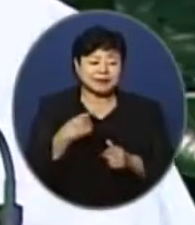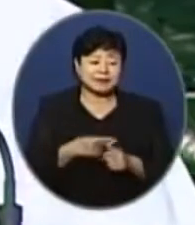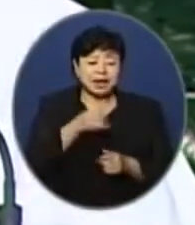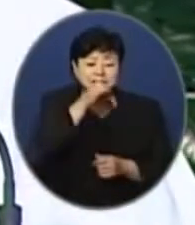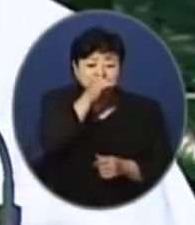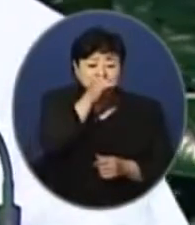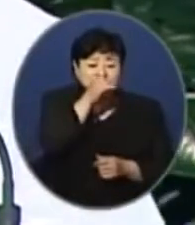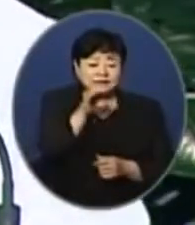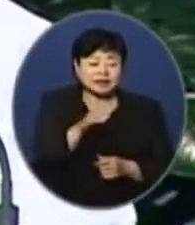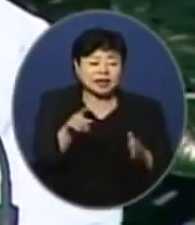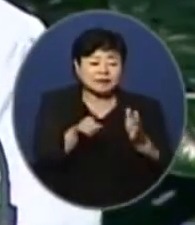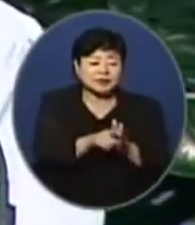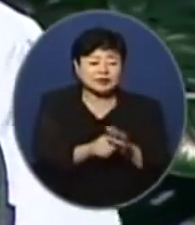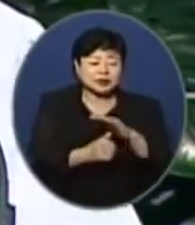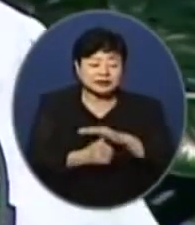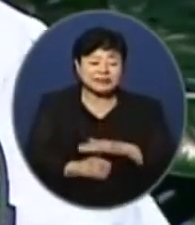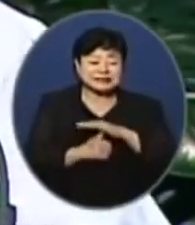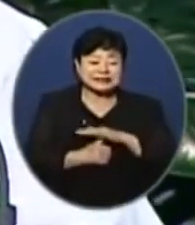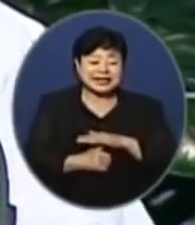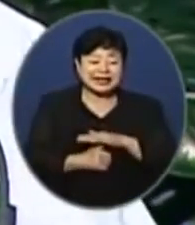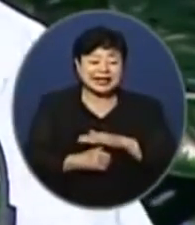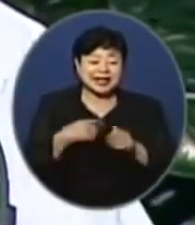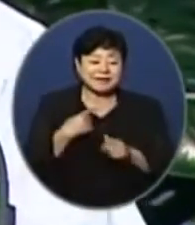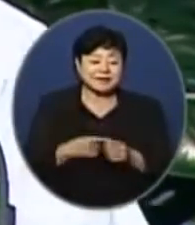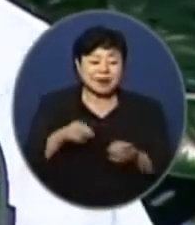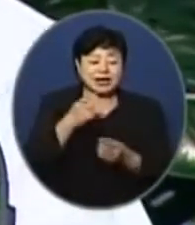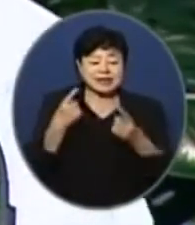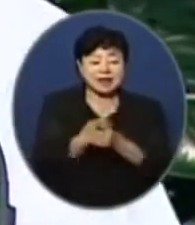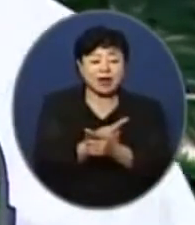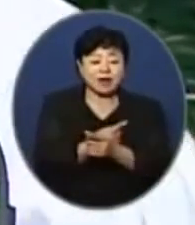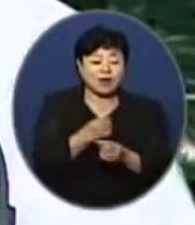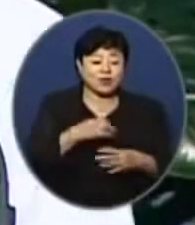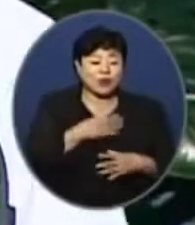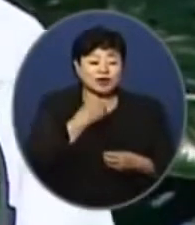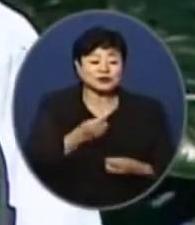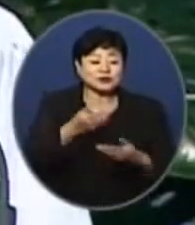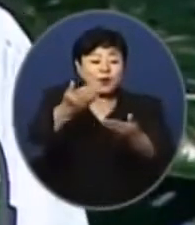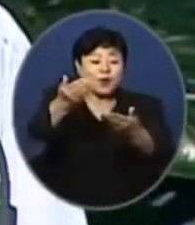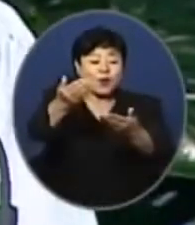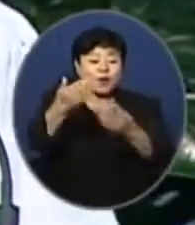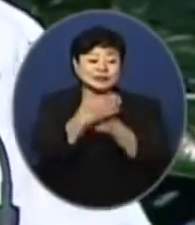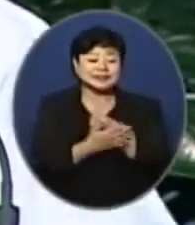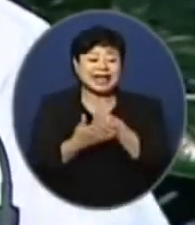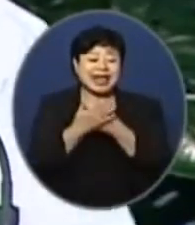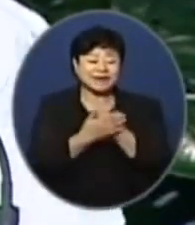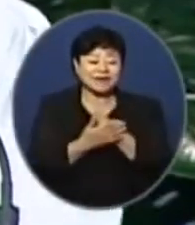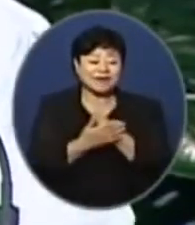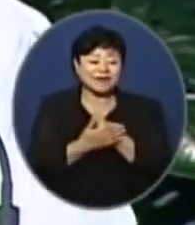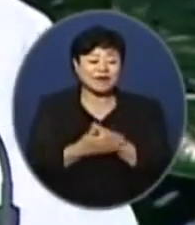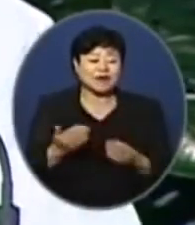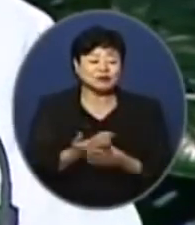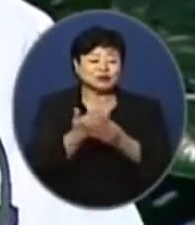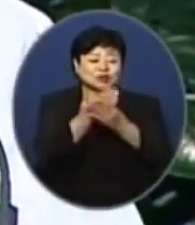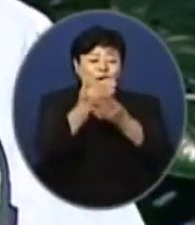있었지만 믿음으로 참고 견딜 때 그 핍박과 환난이 변하여 이와 같은 놀라운 축복으로 은혜로 부흥의